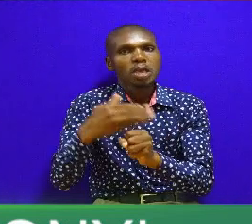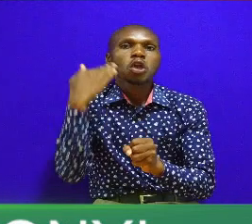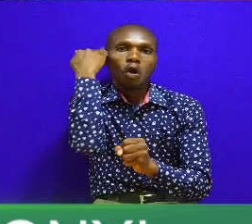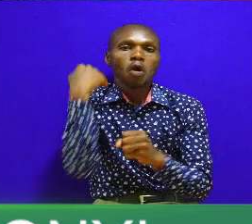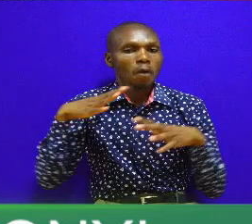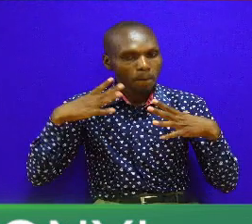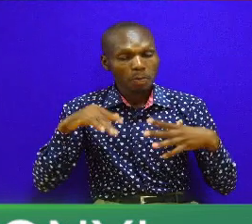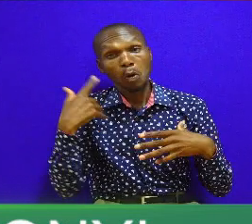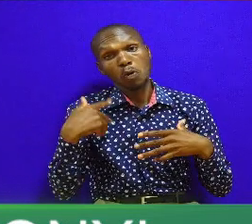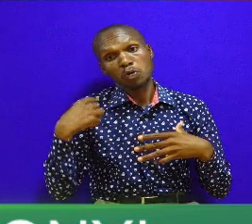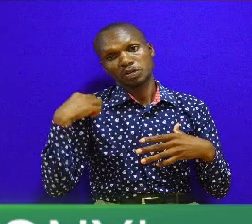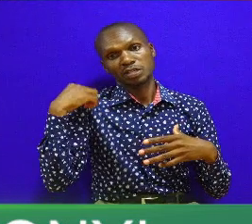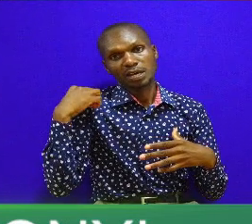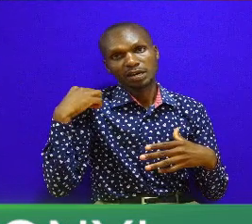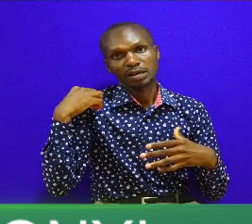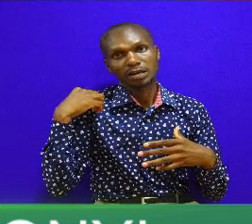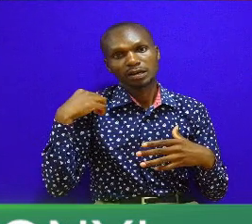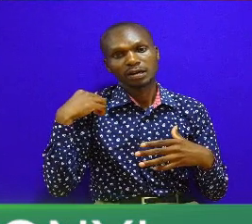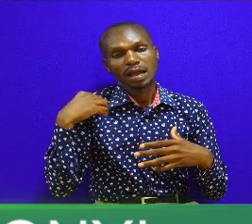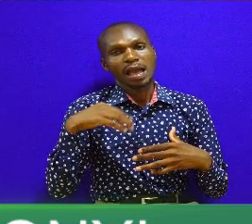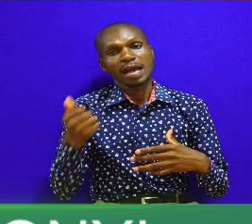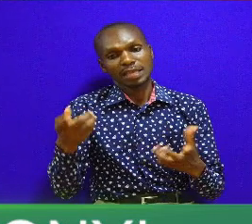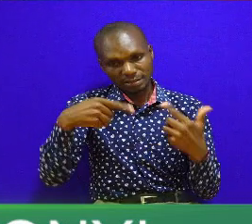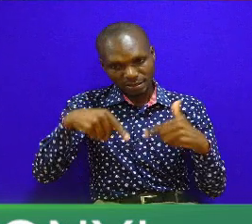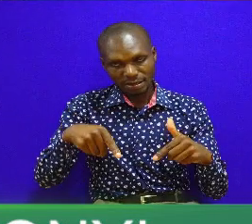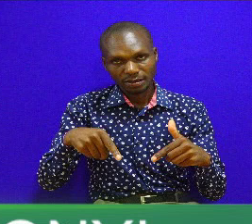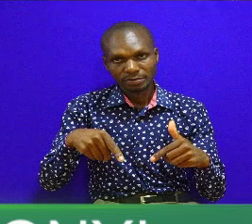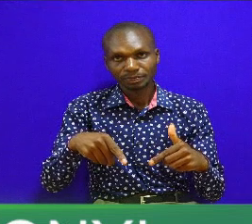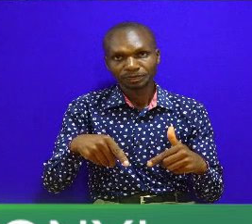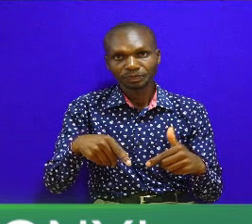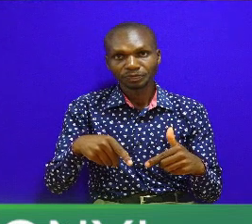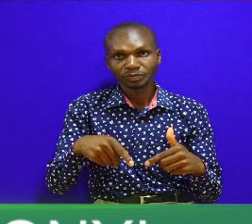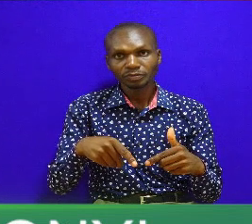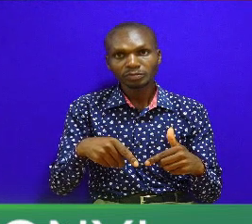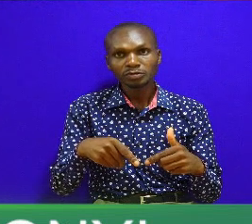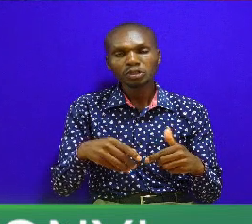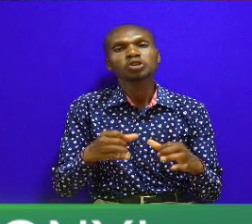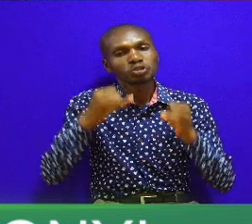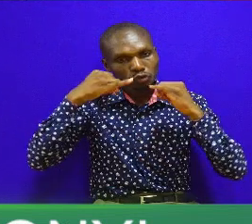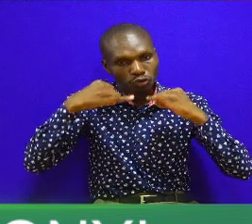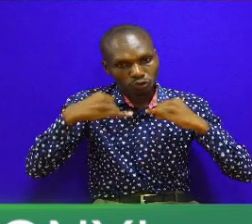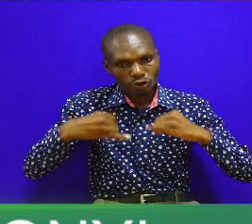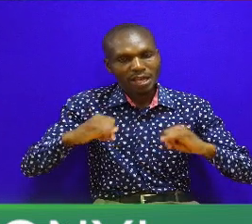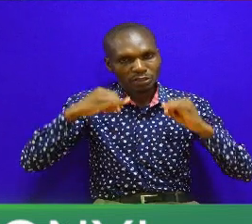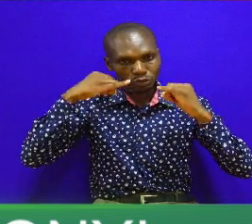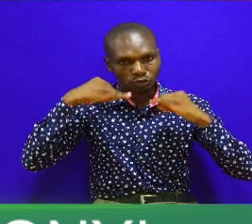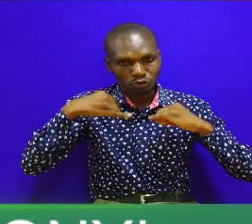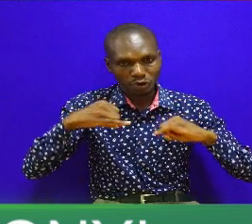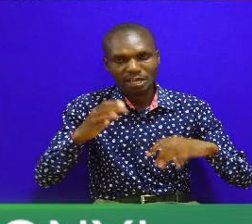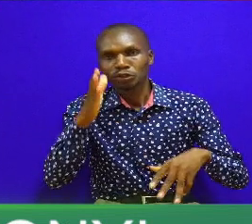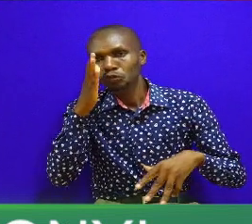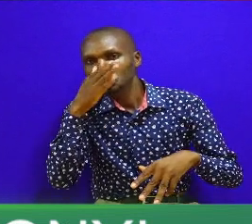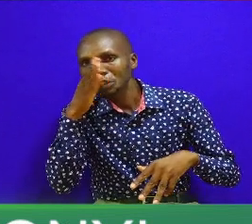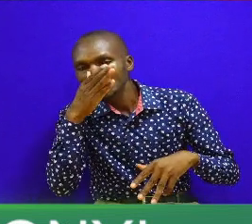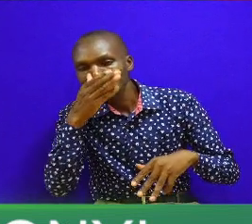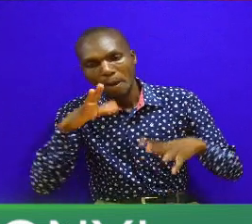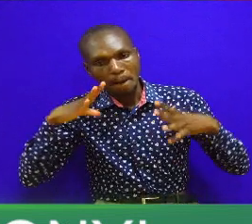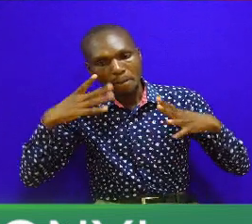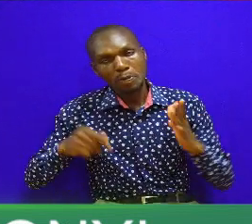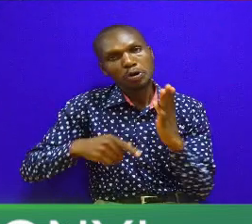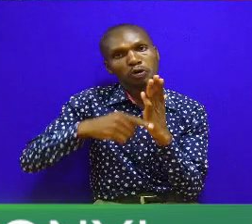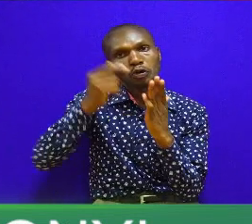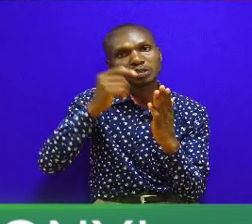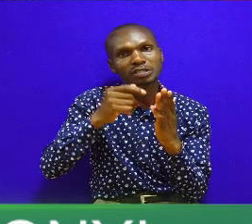majitokeza. Wale wengine ambao wanakuja hapa kujaribu kuhadaa watu wa Pwani. Wengine nasema